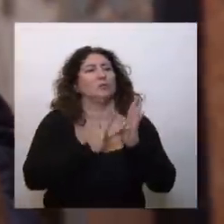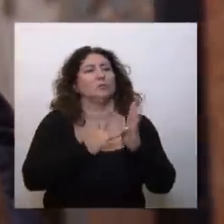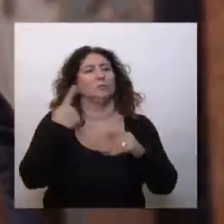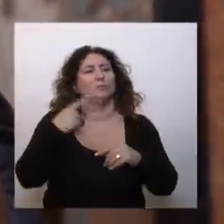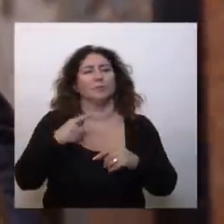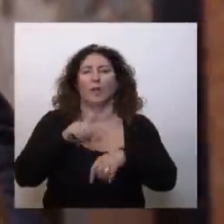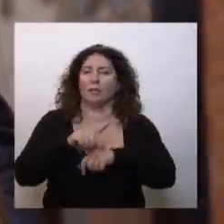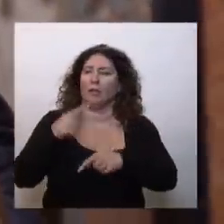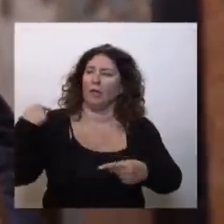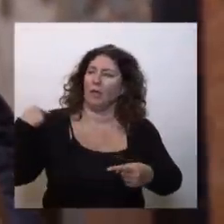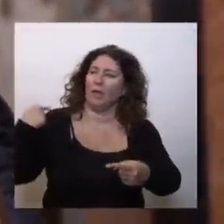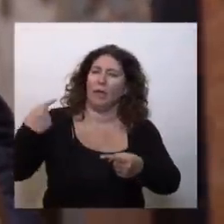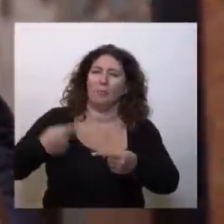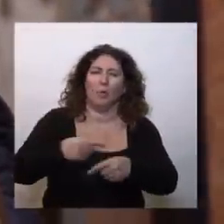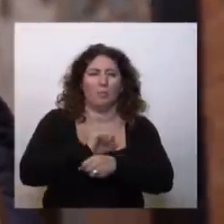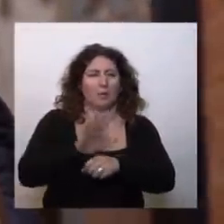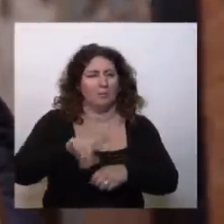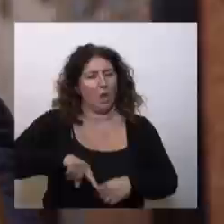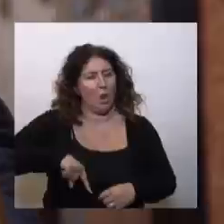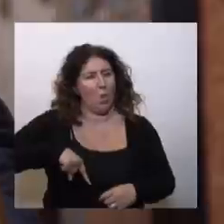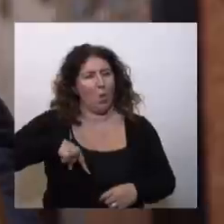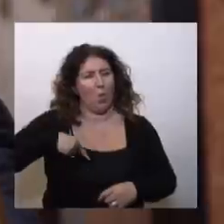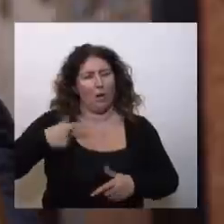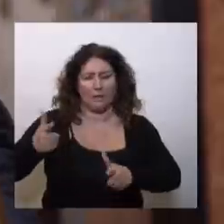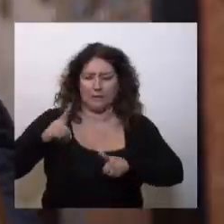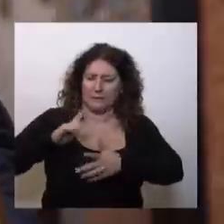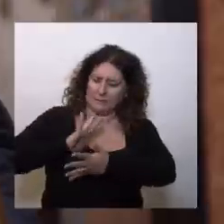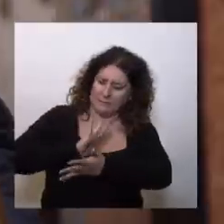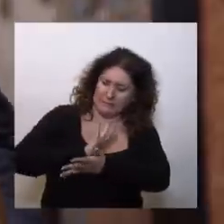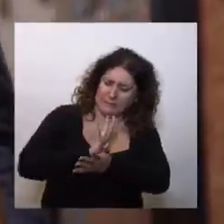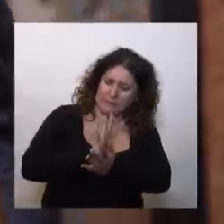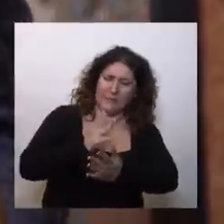speranza, fa splendere la tua luce.